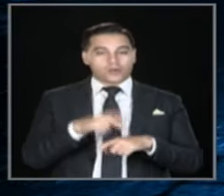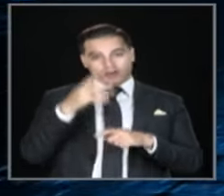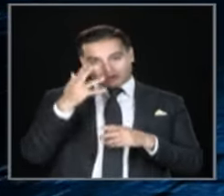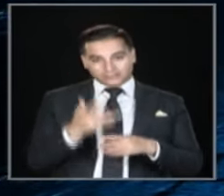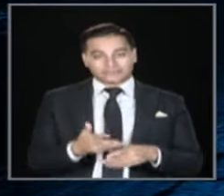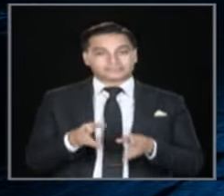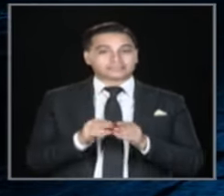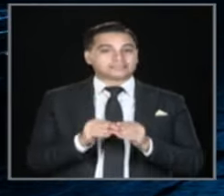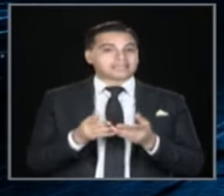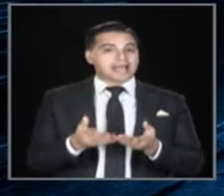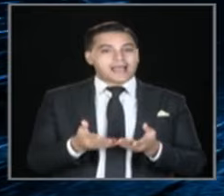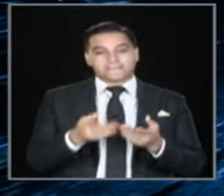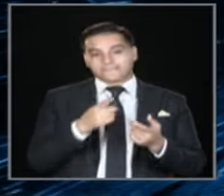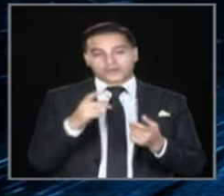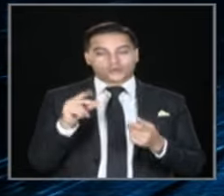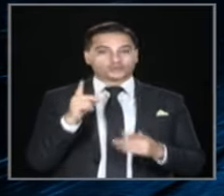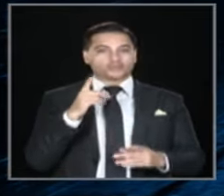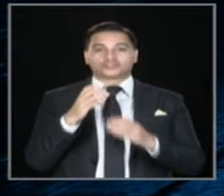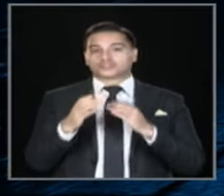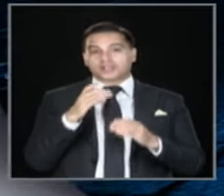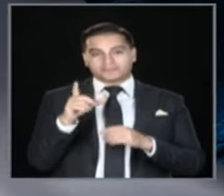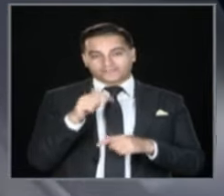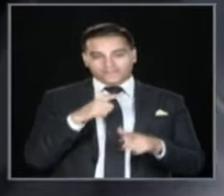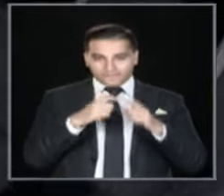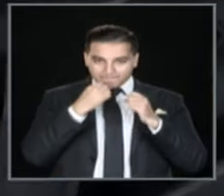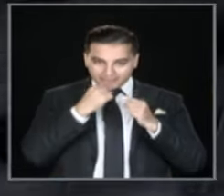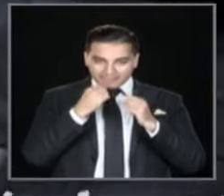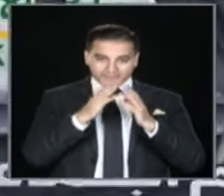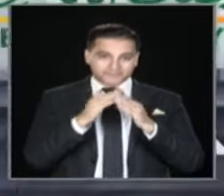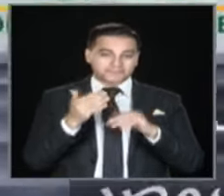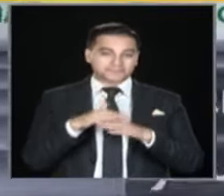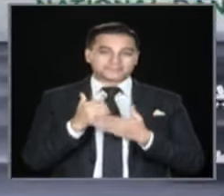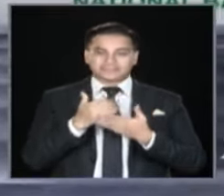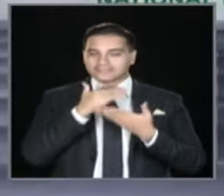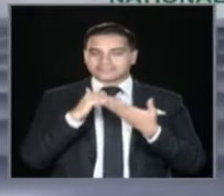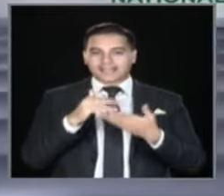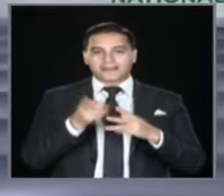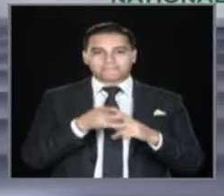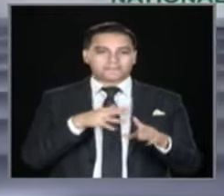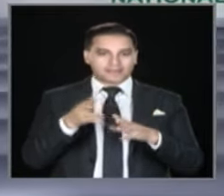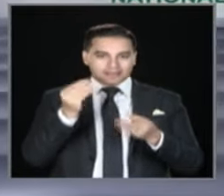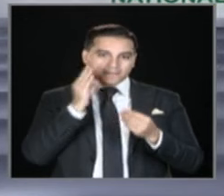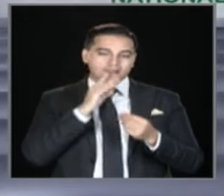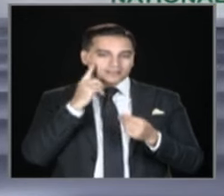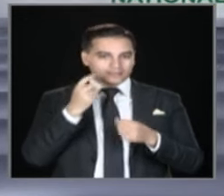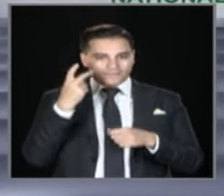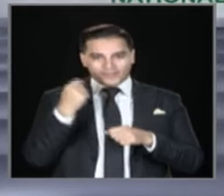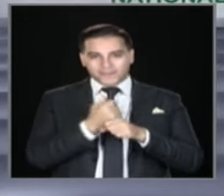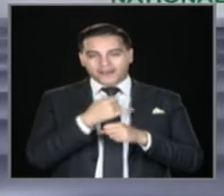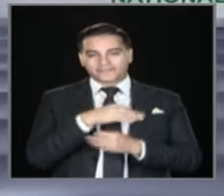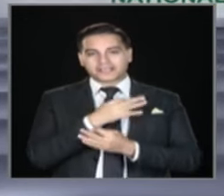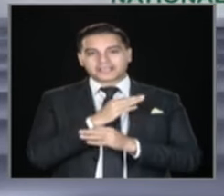الرصيد لحد دلوقتي 120 نقطه في خزنه البنك الاهلي المصري الداعم الرئيسي لاحتياجات ذوي